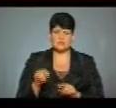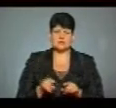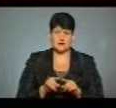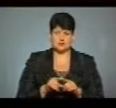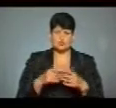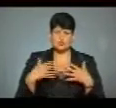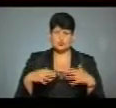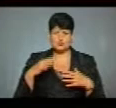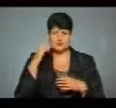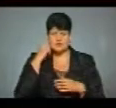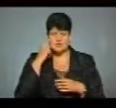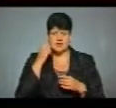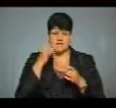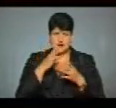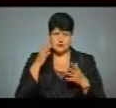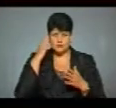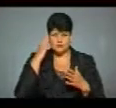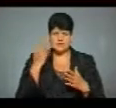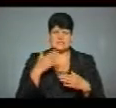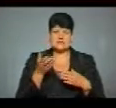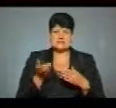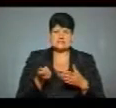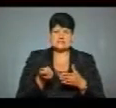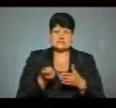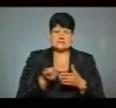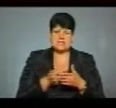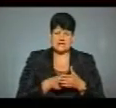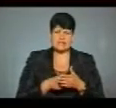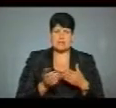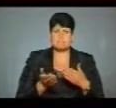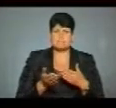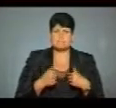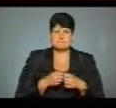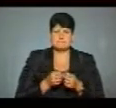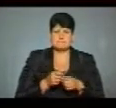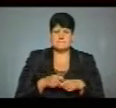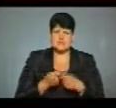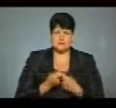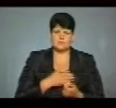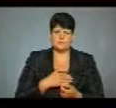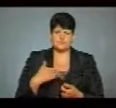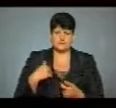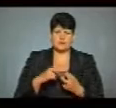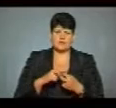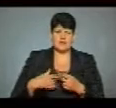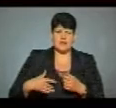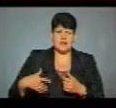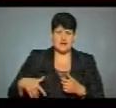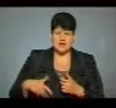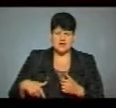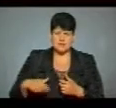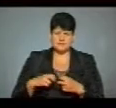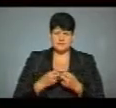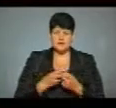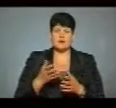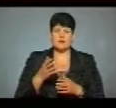струс головного мозку, рвані рани голови, закритий перелом грудної клітки, перелом ребер і травма хребта. У 30-річного пасажира Renault